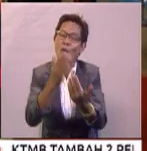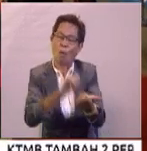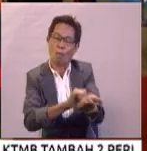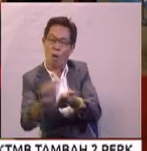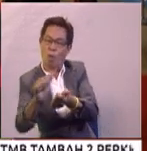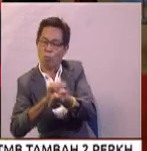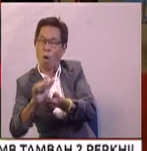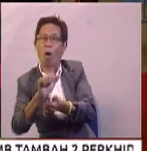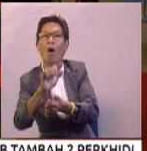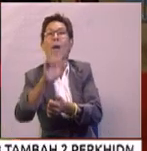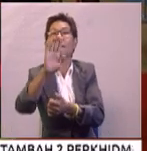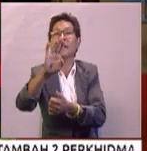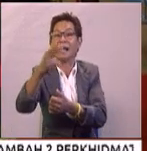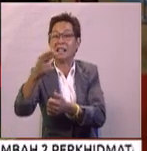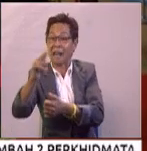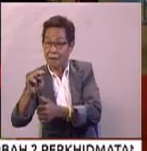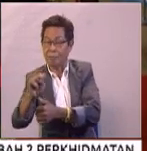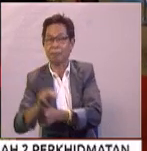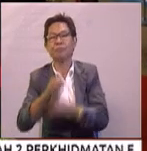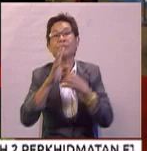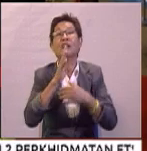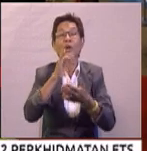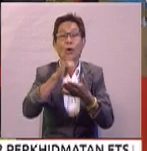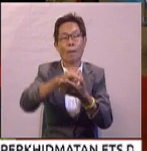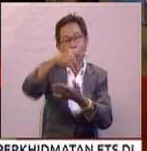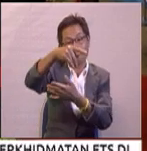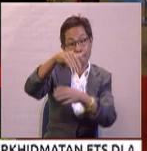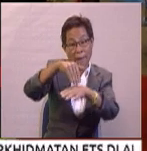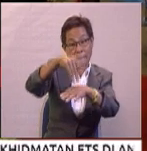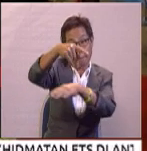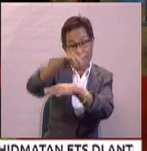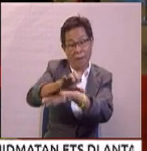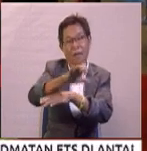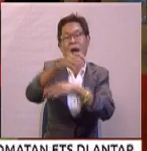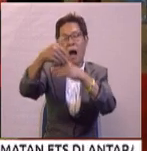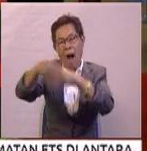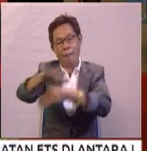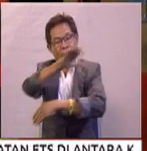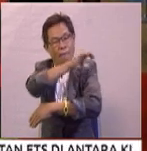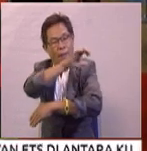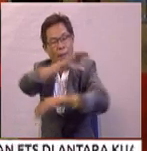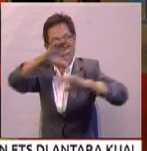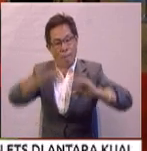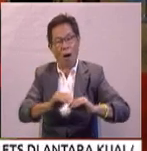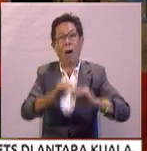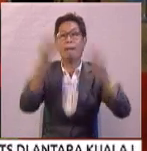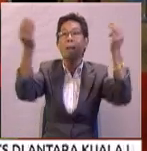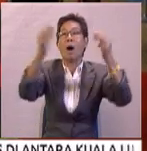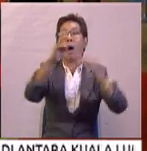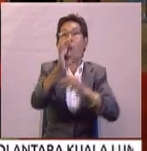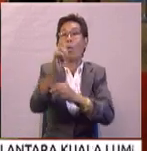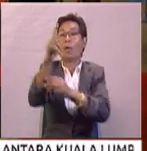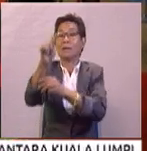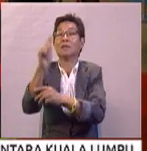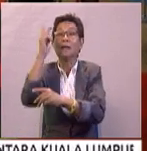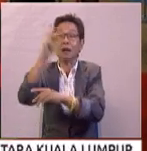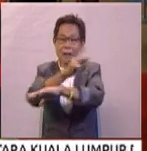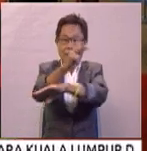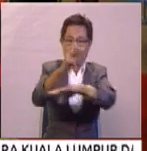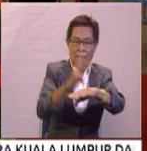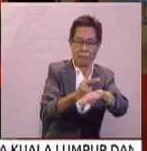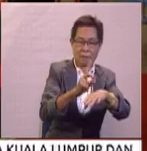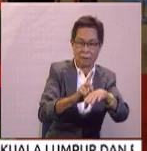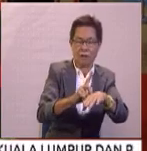BHN. Beliau berkata demikian pada sidang media selepas mempenguruskan mesyuarat Majlis Veteran Kebangsaan di Wisma